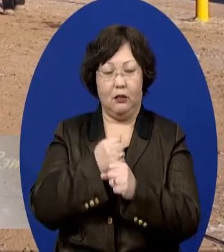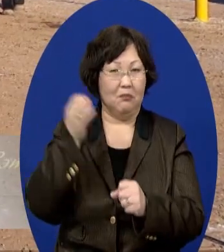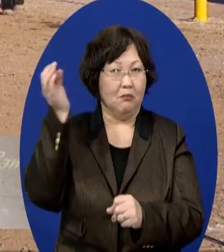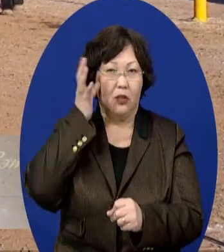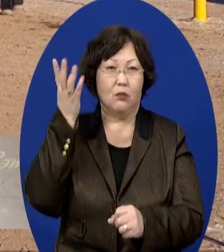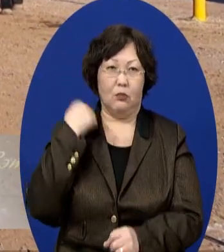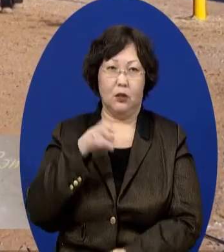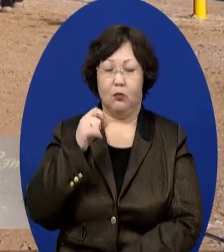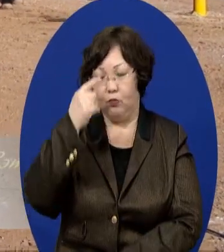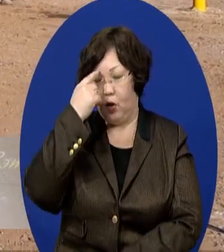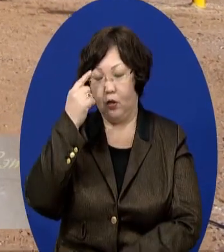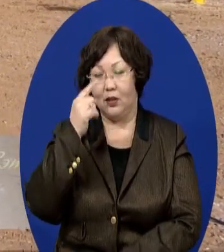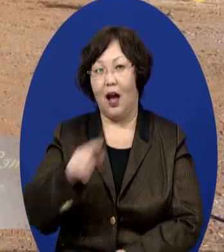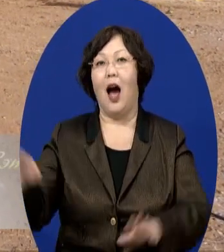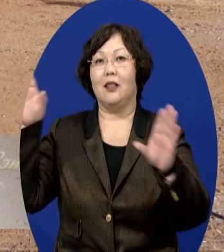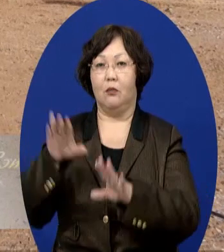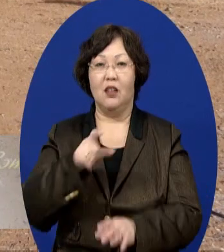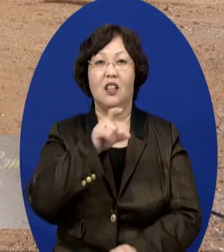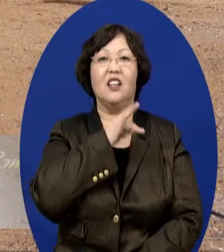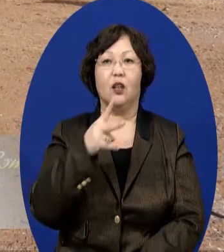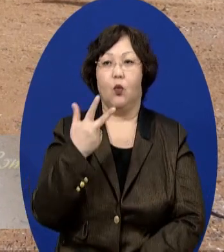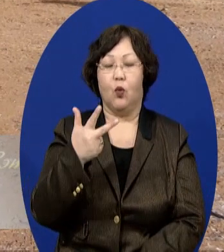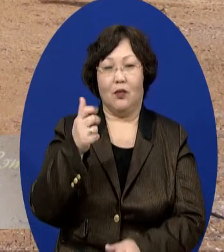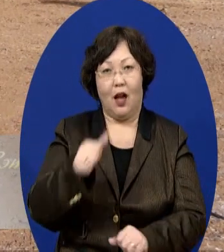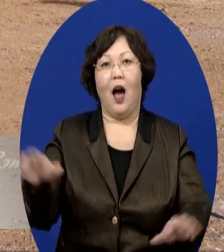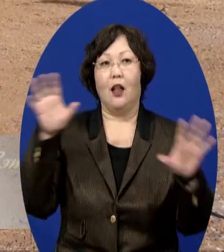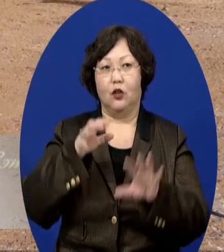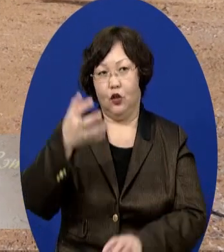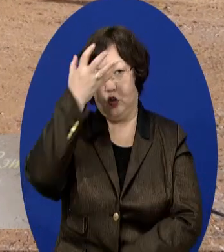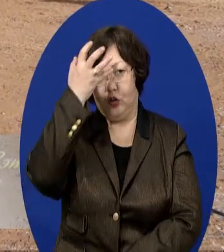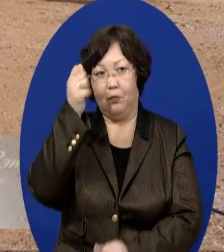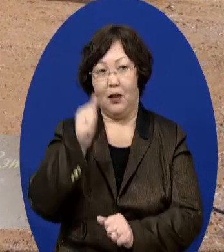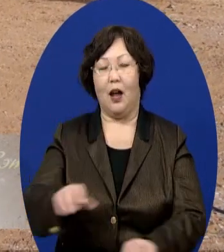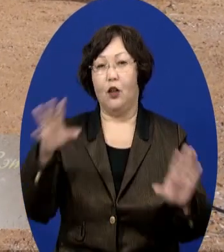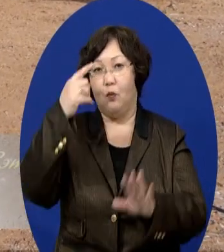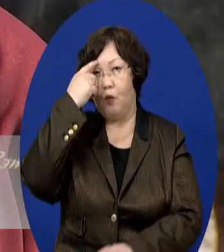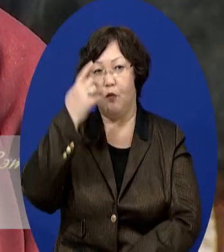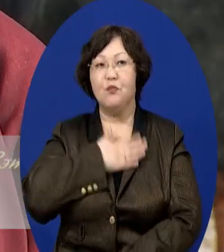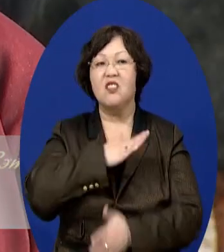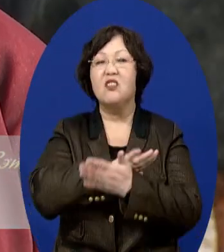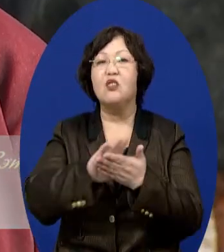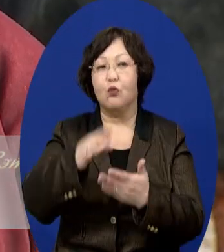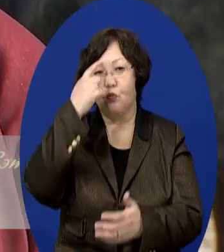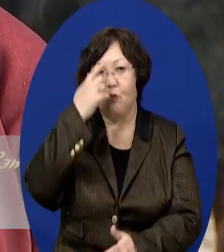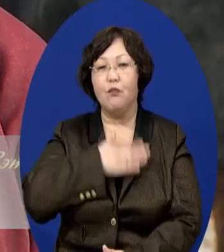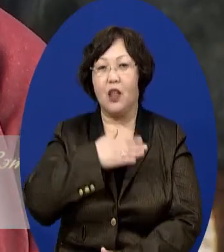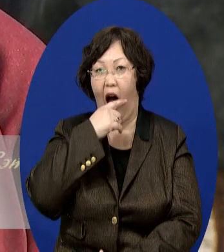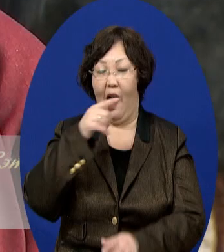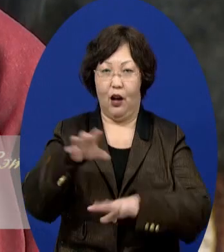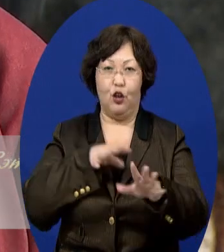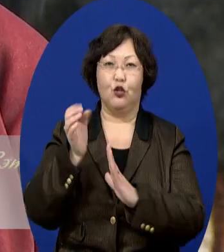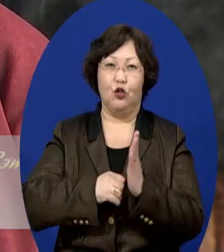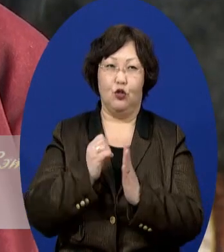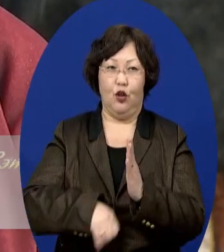ер нь бол Монгол наадам 93 наадам гэдэг бол төрийн наадмыг бол бид нар ууг нь болдог бол Монгол адгаа сайхан уралдаж явах хэвээр наадам. Тэ наадам